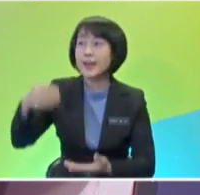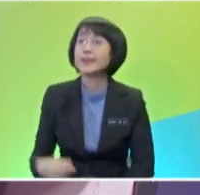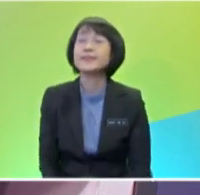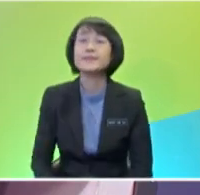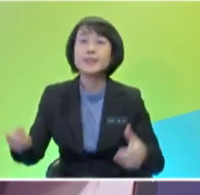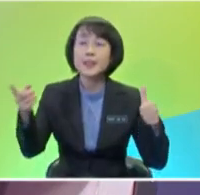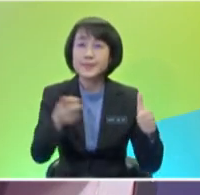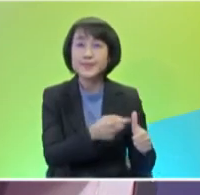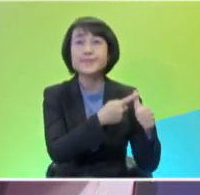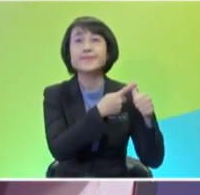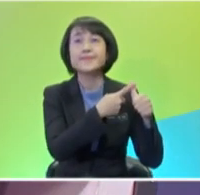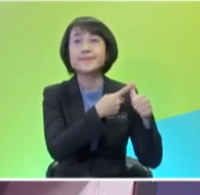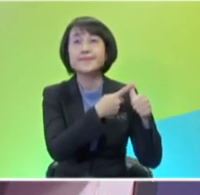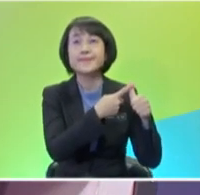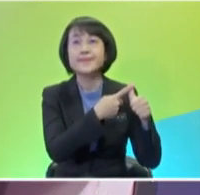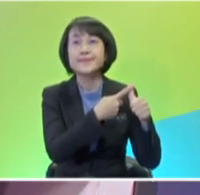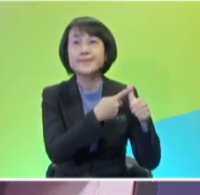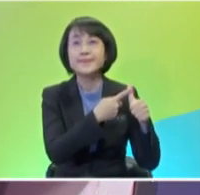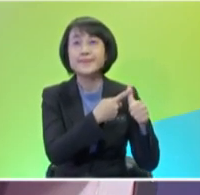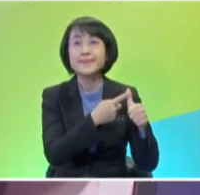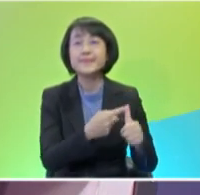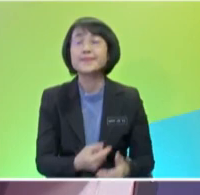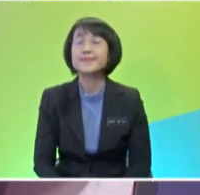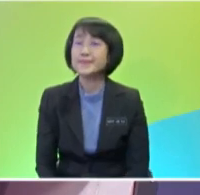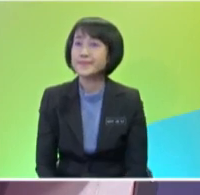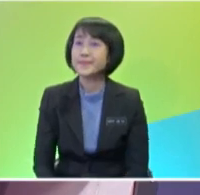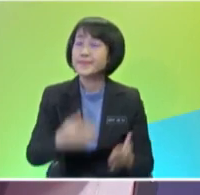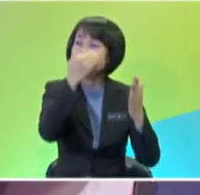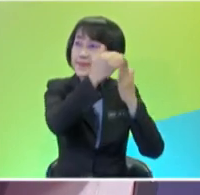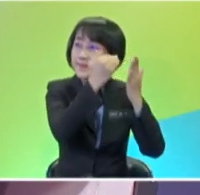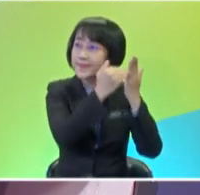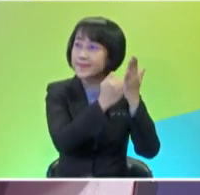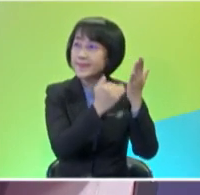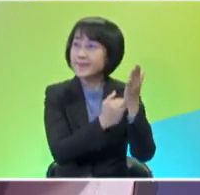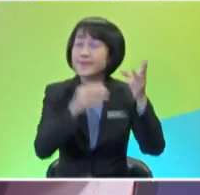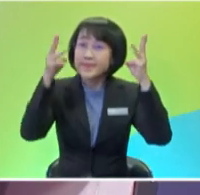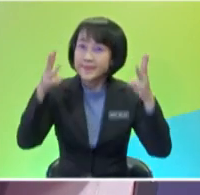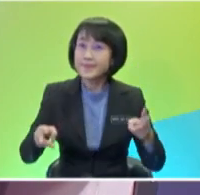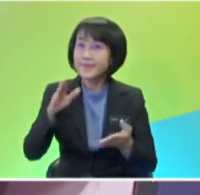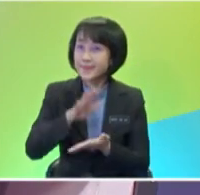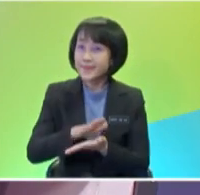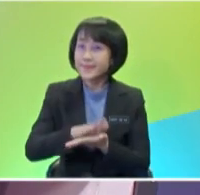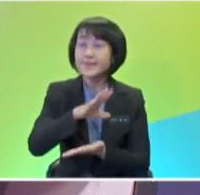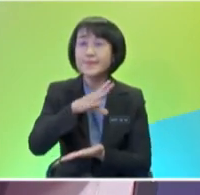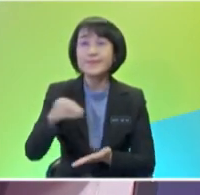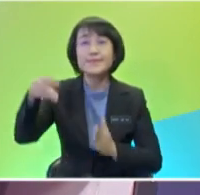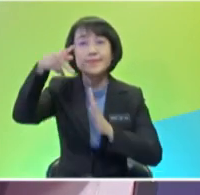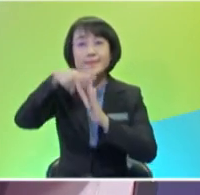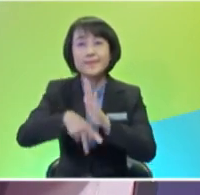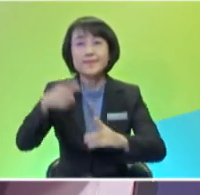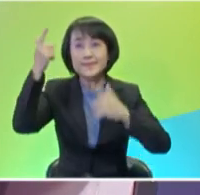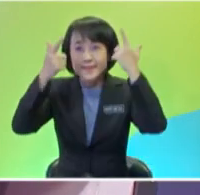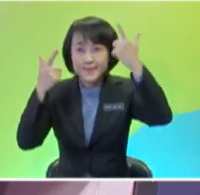yang pertama 61 mengendaraikan warga sekolah dan pelawak